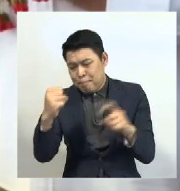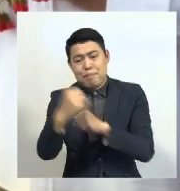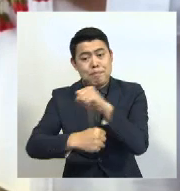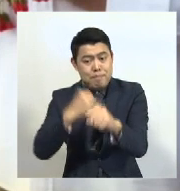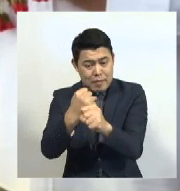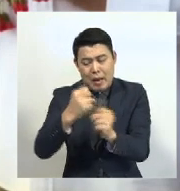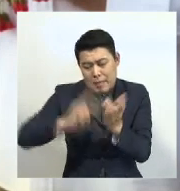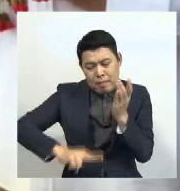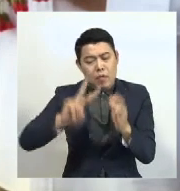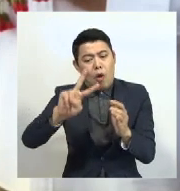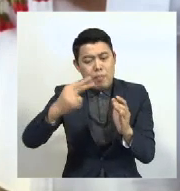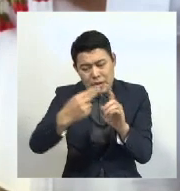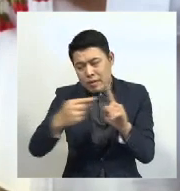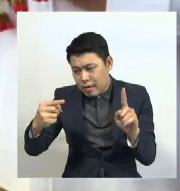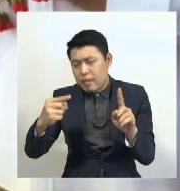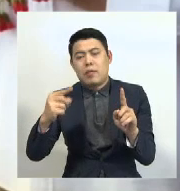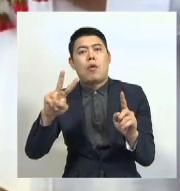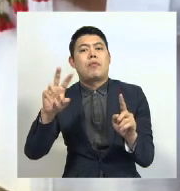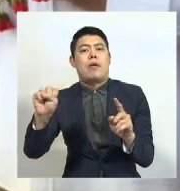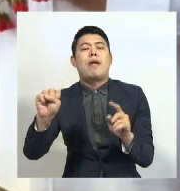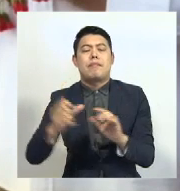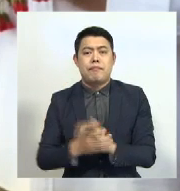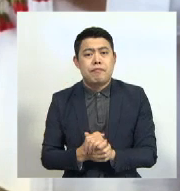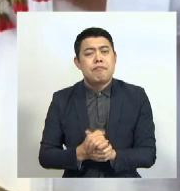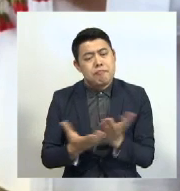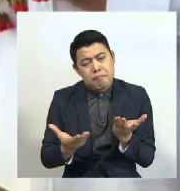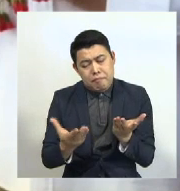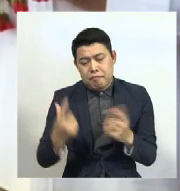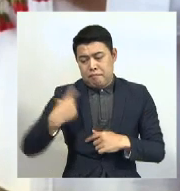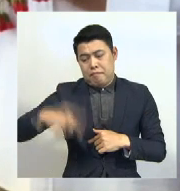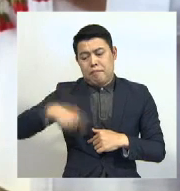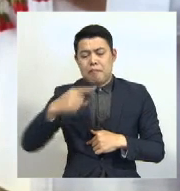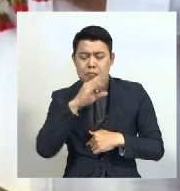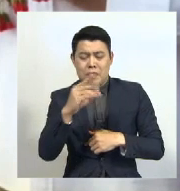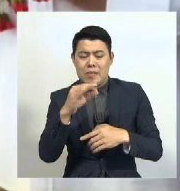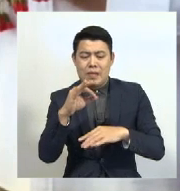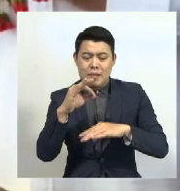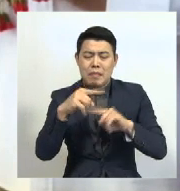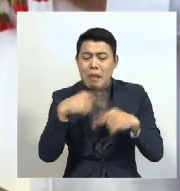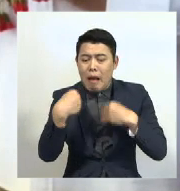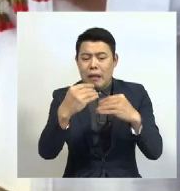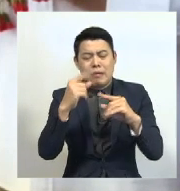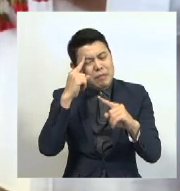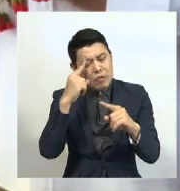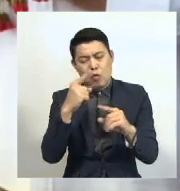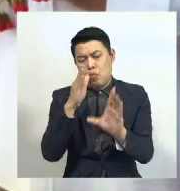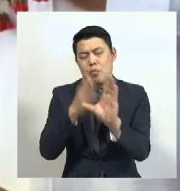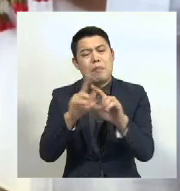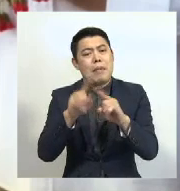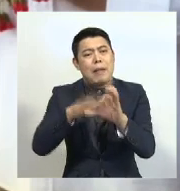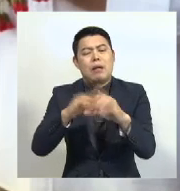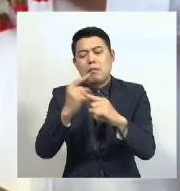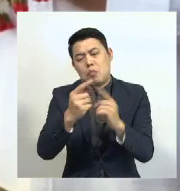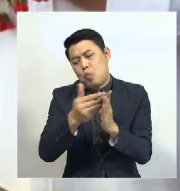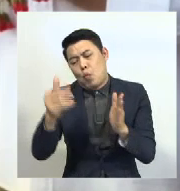ปรับตั้งแต่ 20,000 บาทถึง 200,000 บาทแล้วก็ให้ศาลเนี่ยสั่งเพิกถอนสิทธิ์เลือกตั้งของผู้นั้น10ปีด้วยกันโด